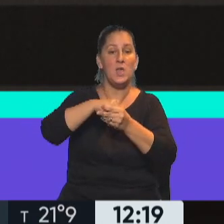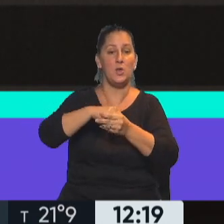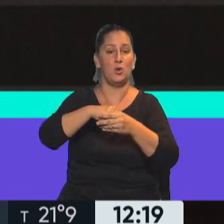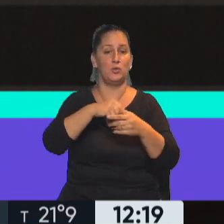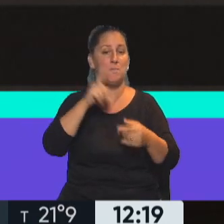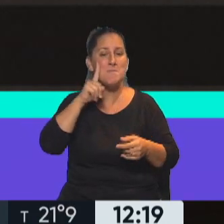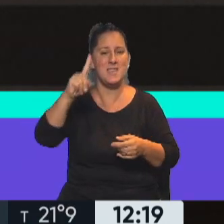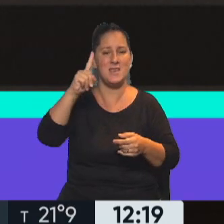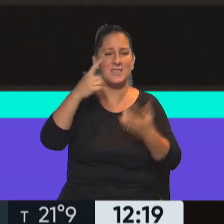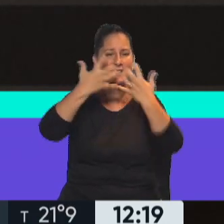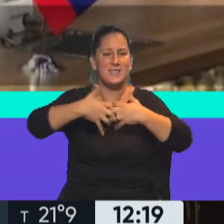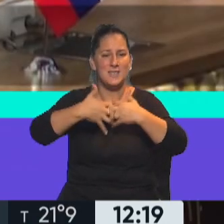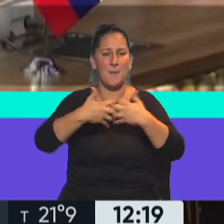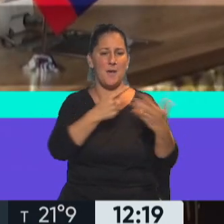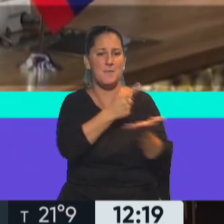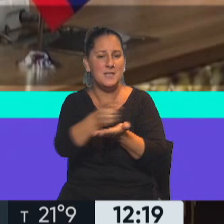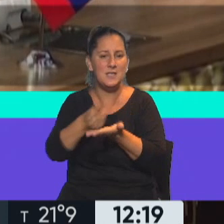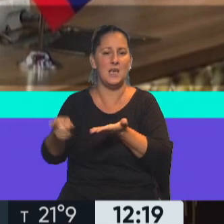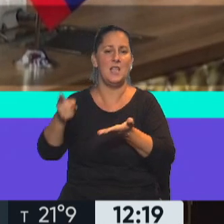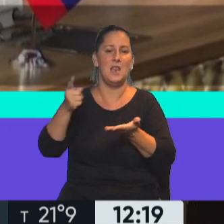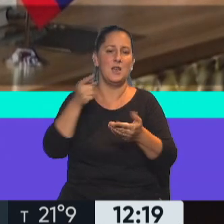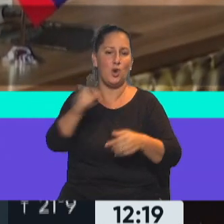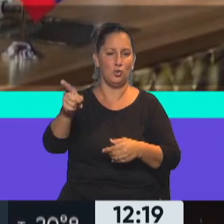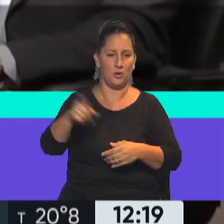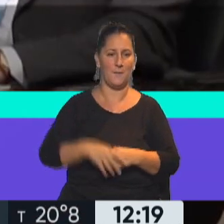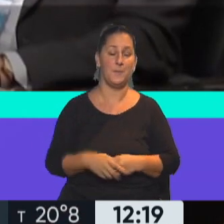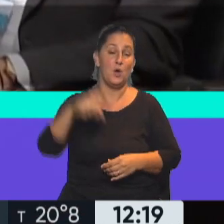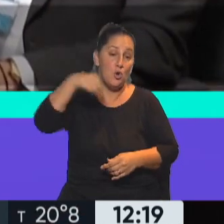тысячи переносных зенитно-ракетных комплексов.